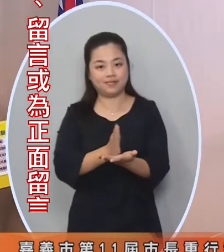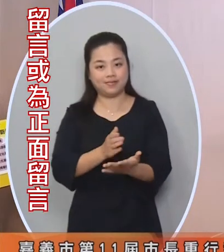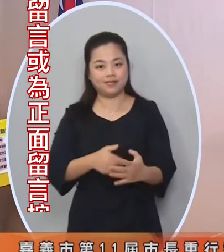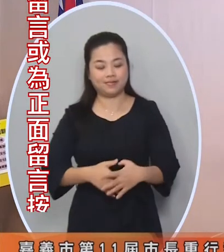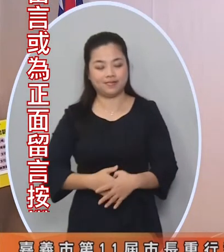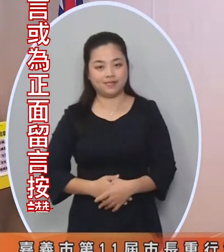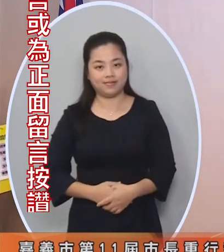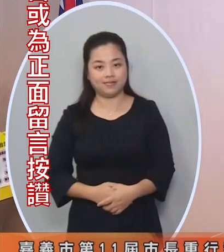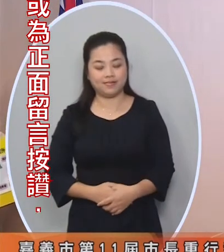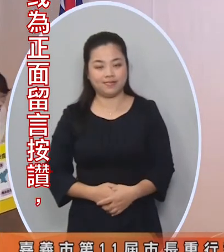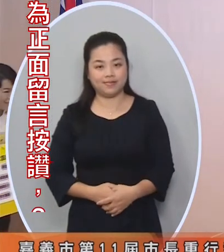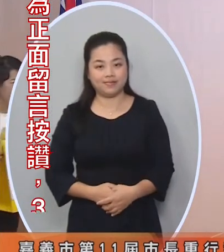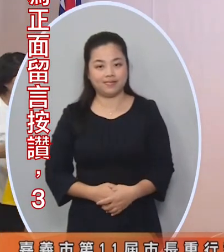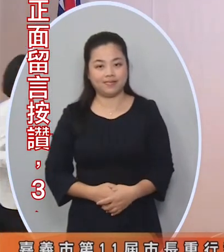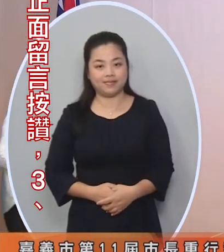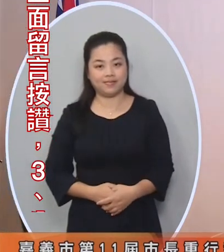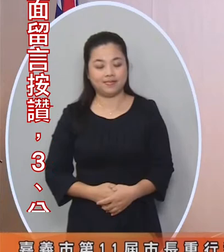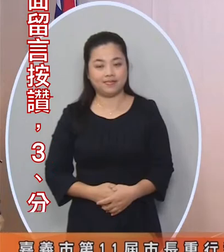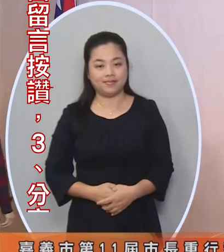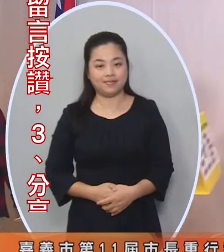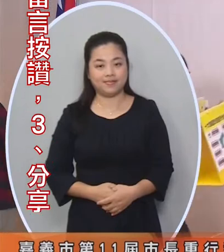言。